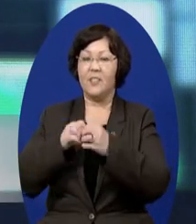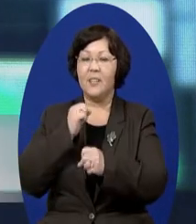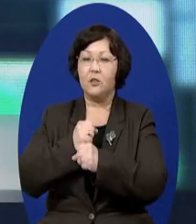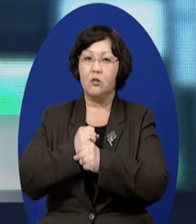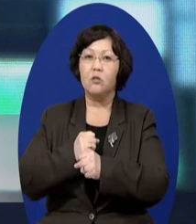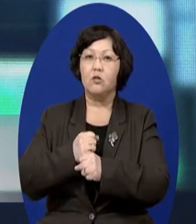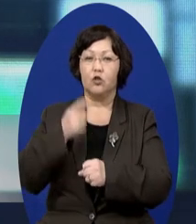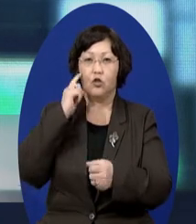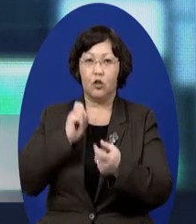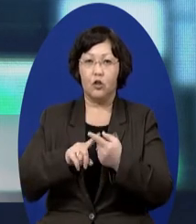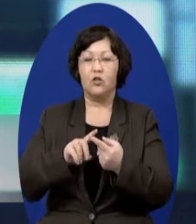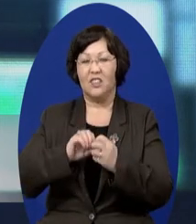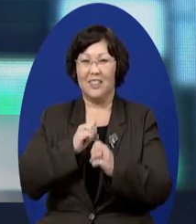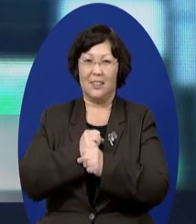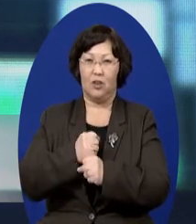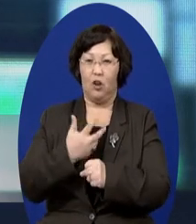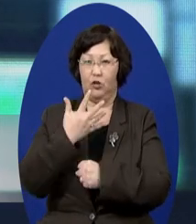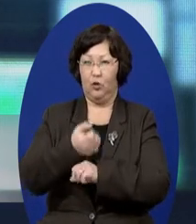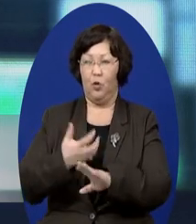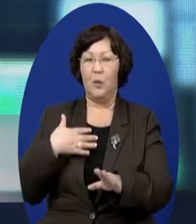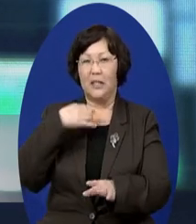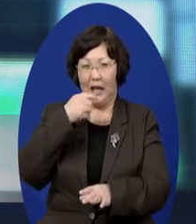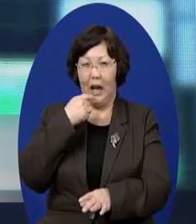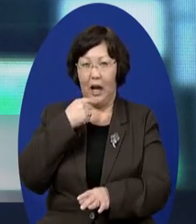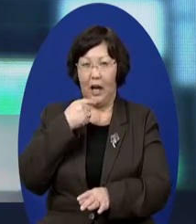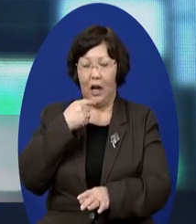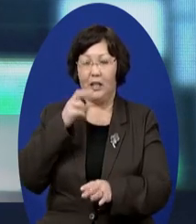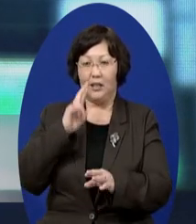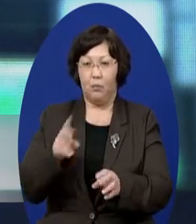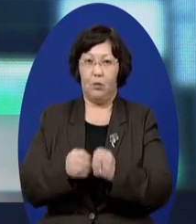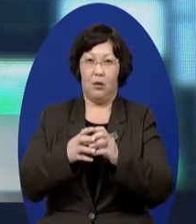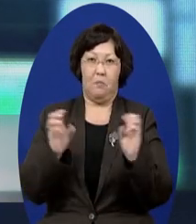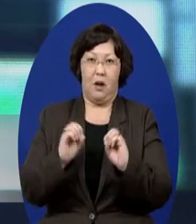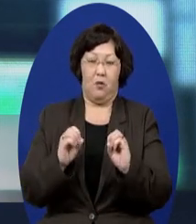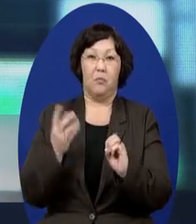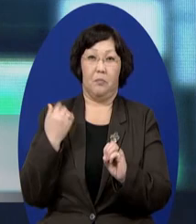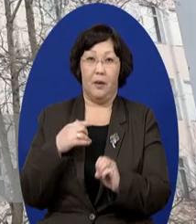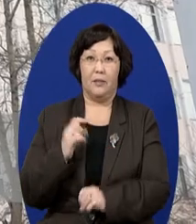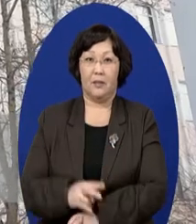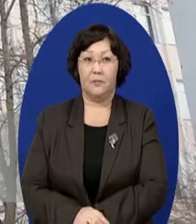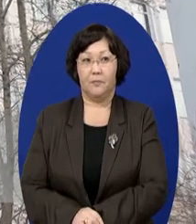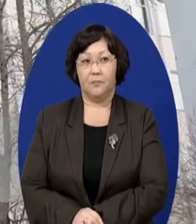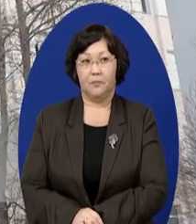хэлбэрээр хөгжүүлэх зорилтыг олон жилийн өмнө дэвшүүлсэн ч өнөөдрийн хүртэл бодит ажил болоогүй байсан юм.